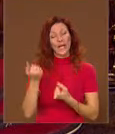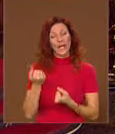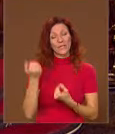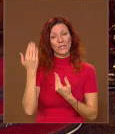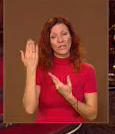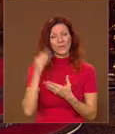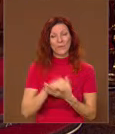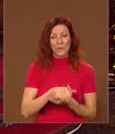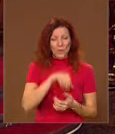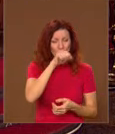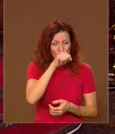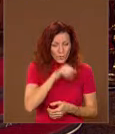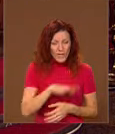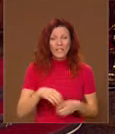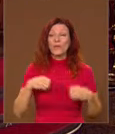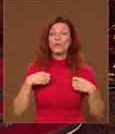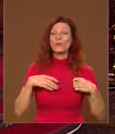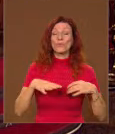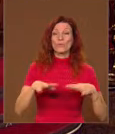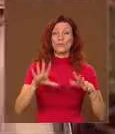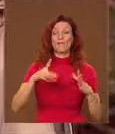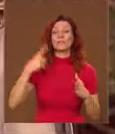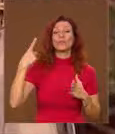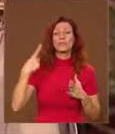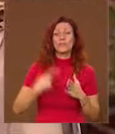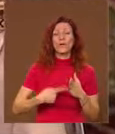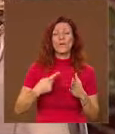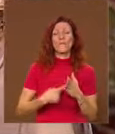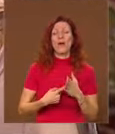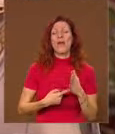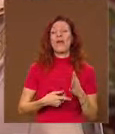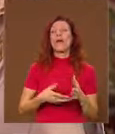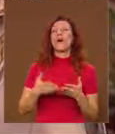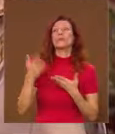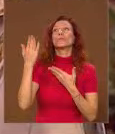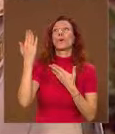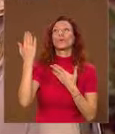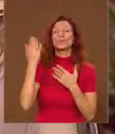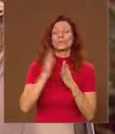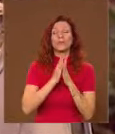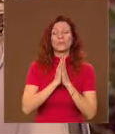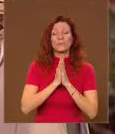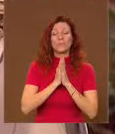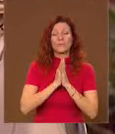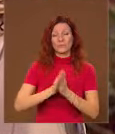Господи! Прощение и освобождаване от нашите грехове и прегрешения от Господа да проси.